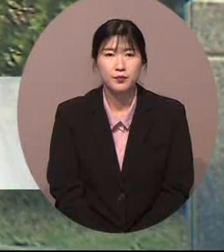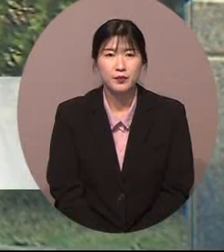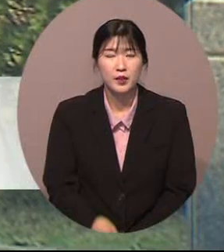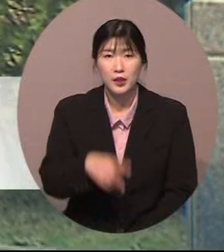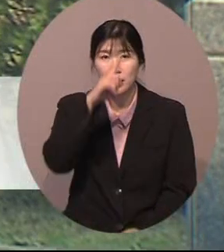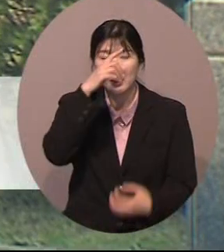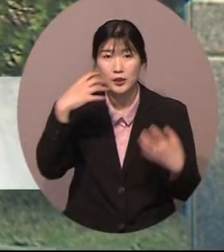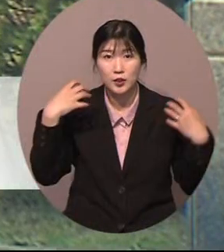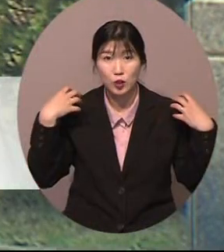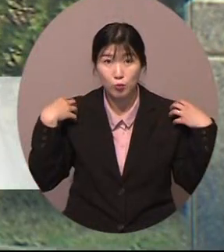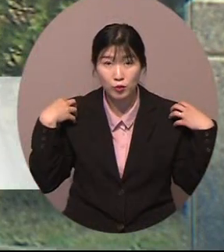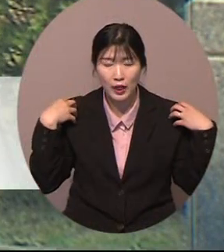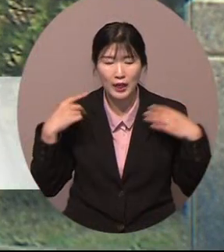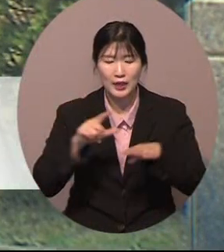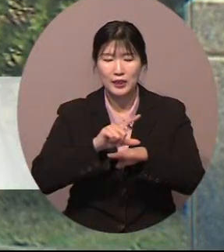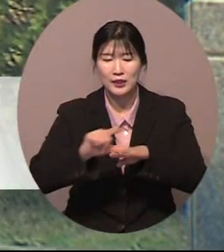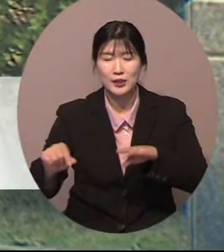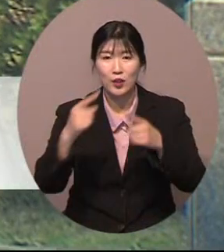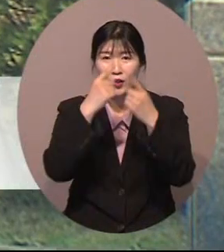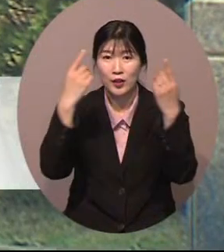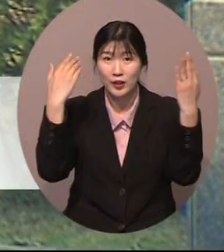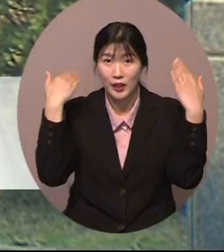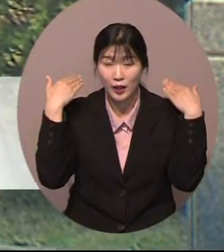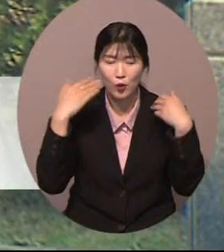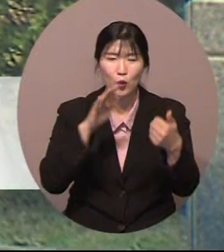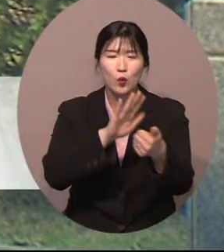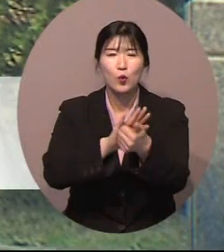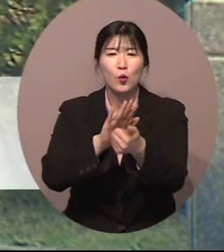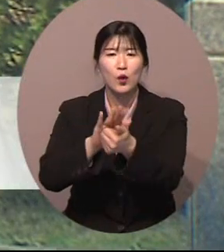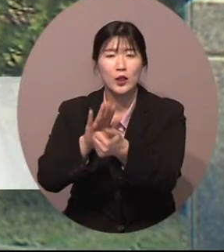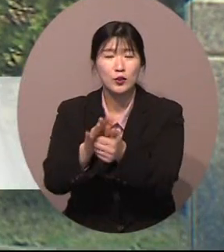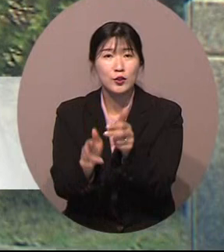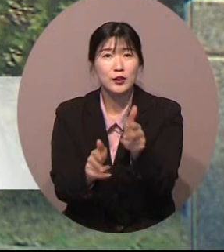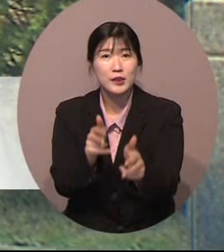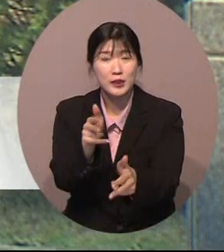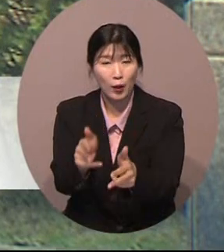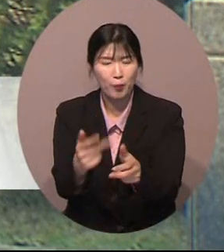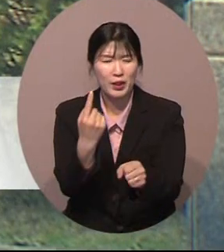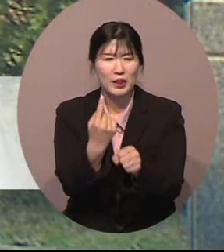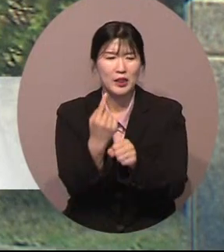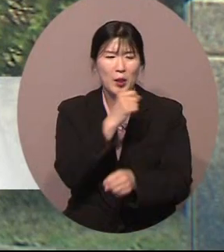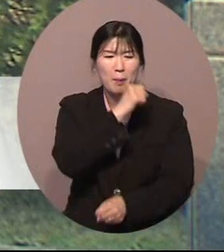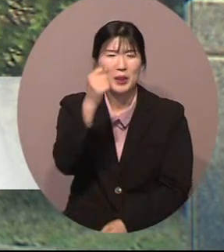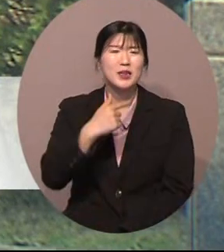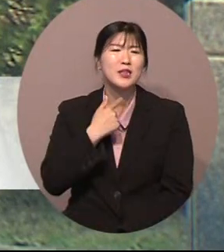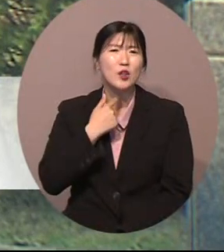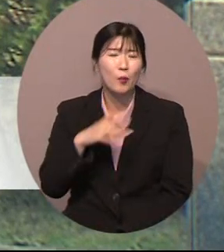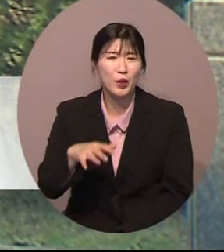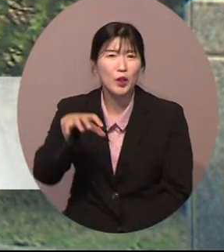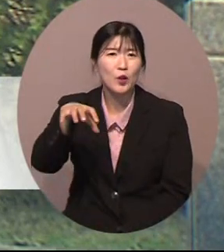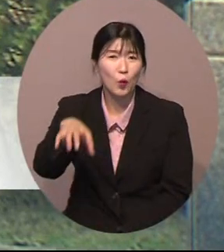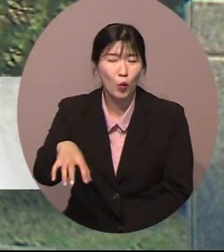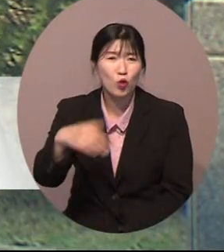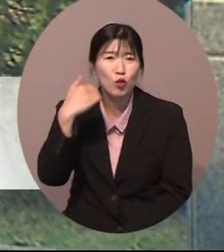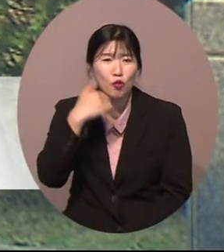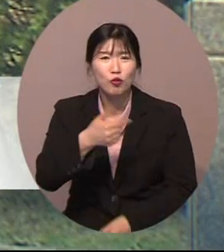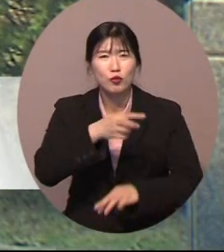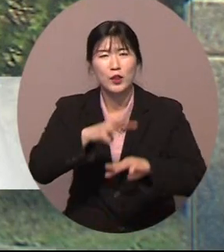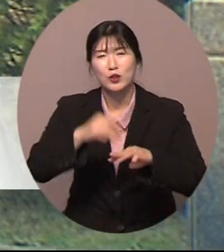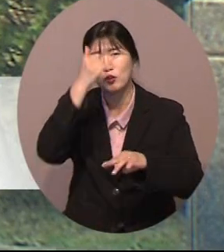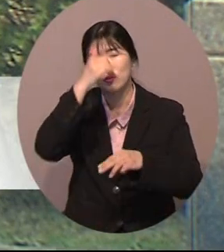정부가 지역 대학의 혁신을 위해 지원하는 글로컬 대학 지난해 한 곳도 선정되지 못해 충격이 컸던 대전과